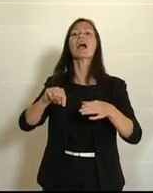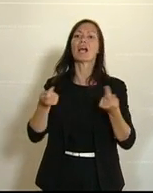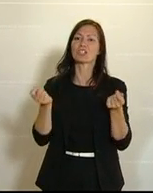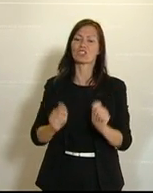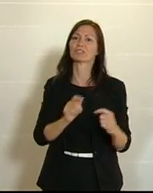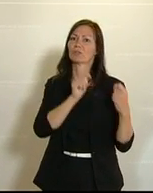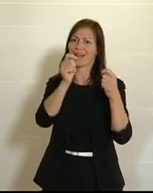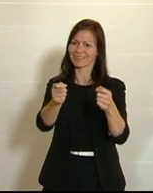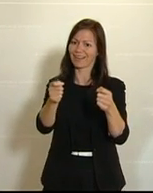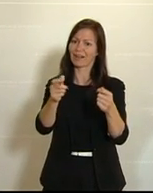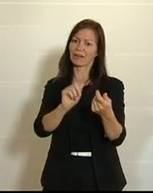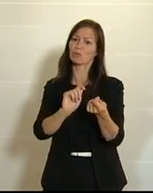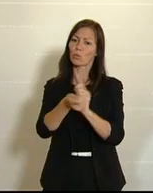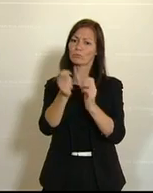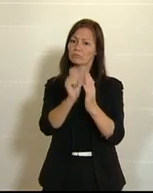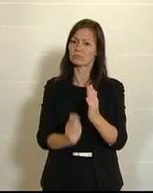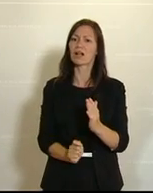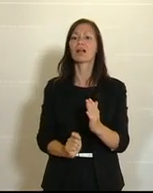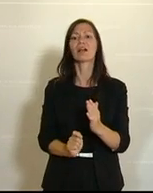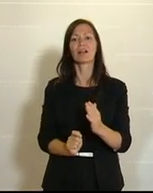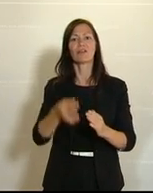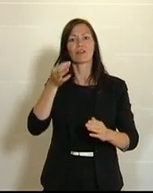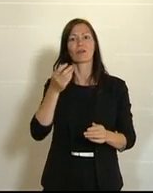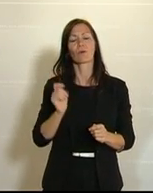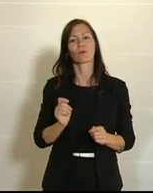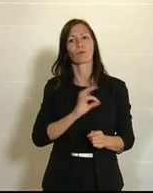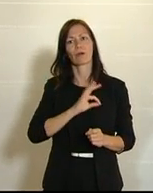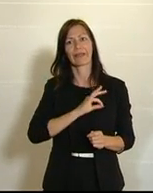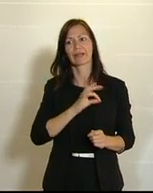Kugler, die hier federführend mitgewirkt hat.